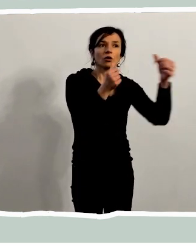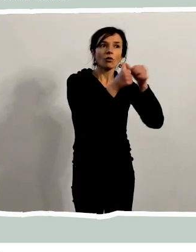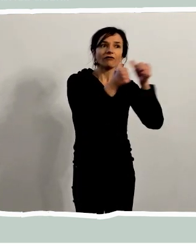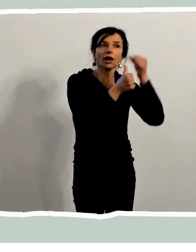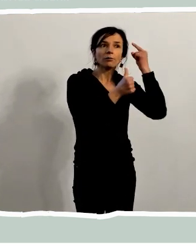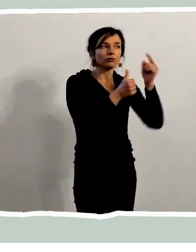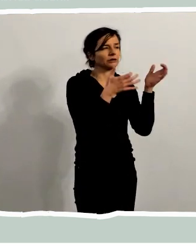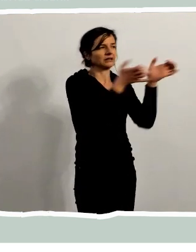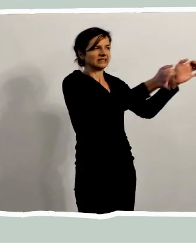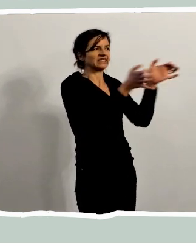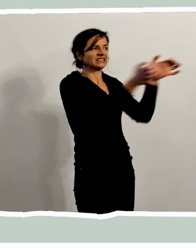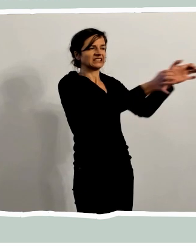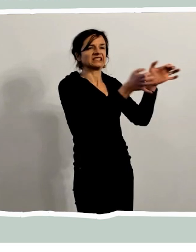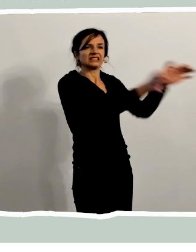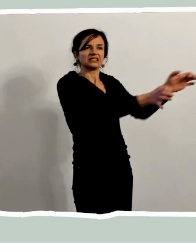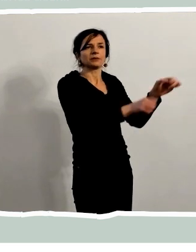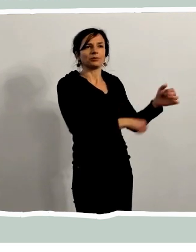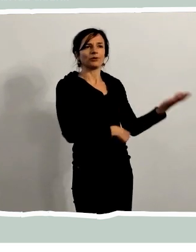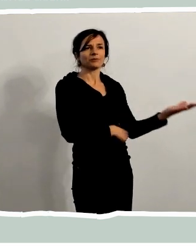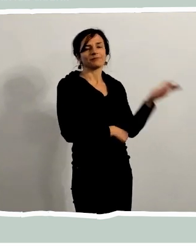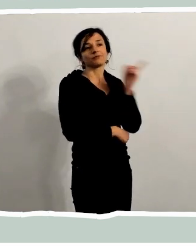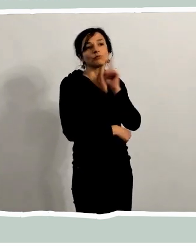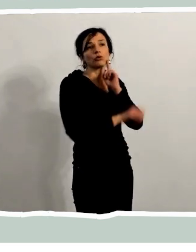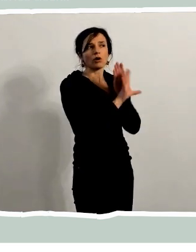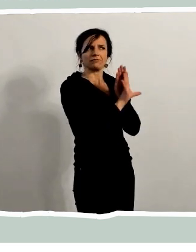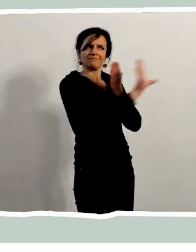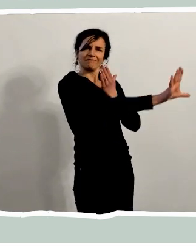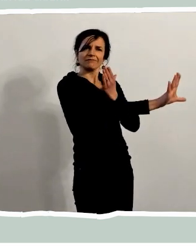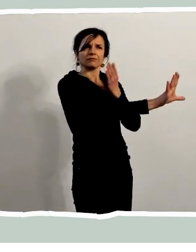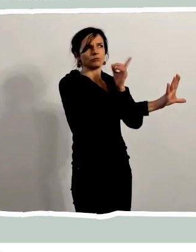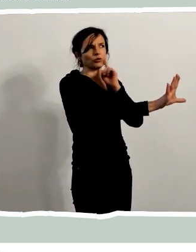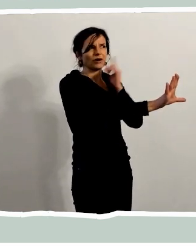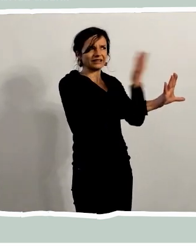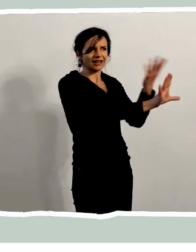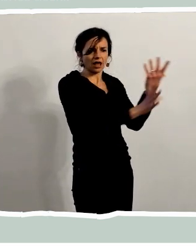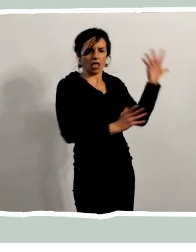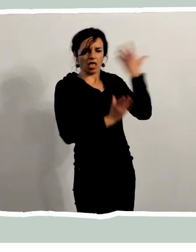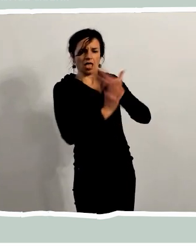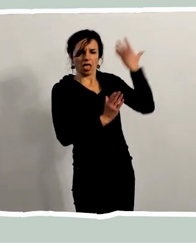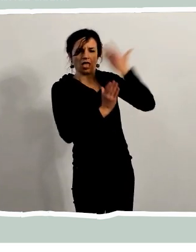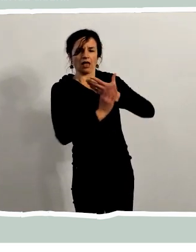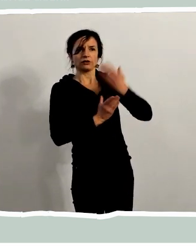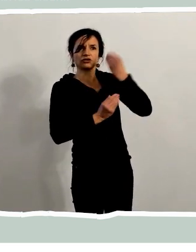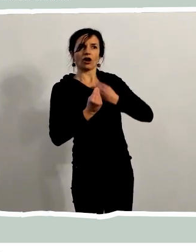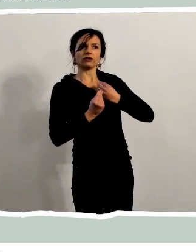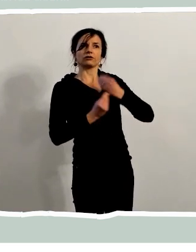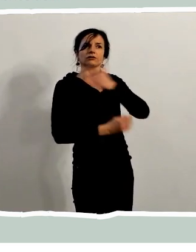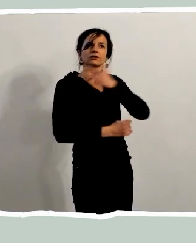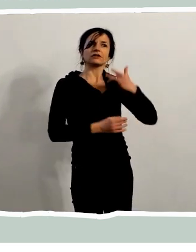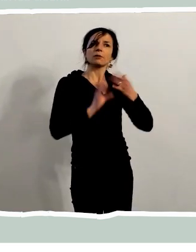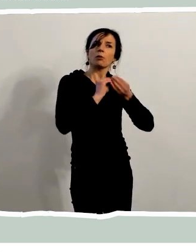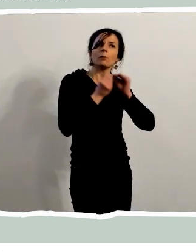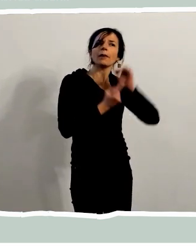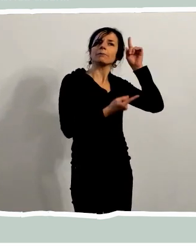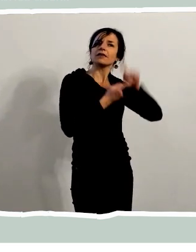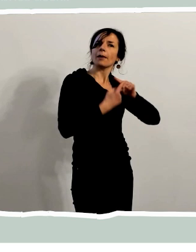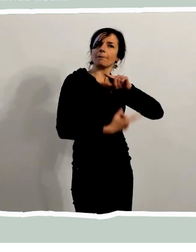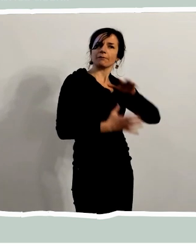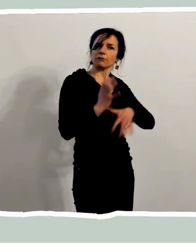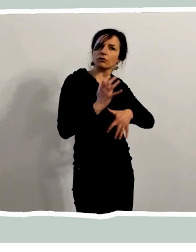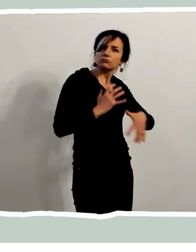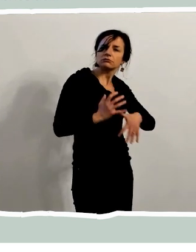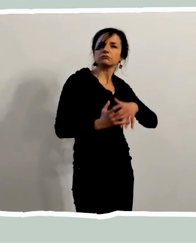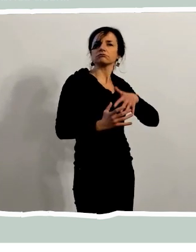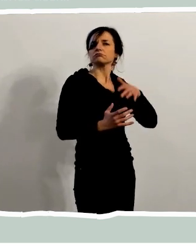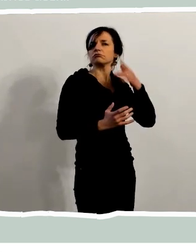perturbateurs endocriniens qui ont des effets sur notre santé au-delà de la fertilité que nous allons voir aujourd'hui. Et puis